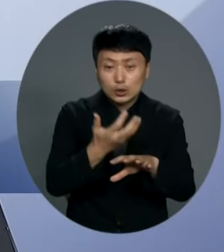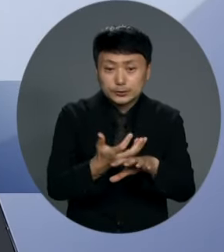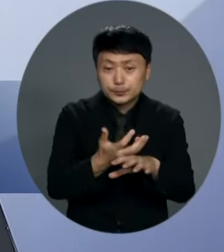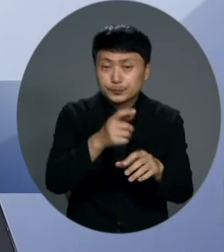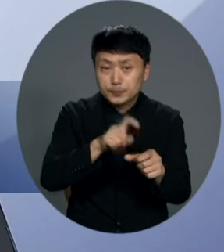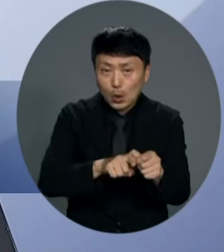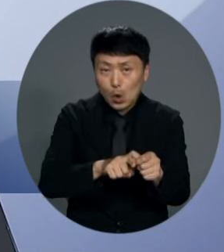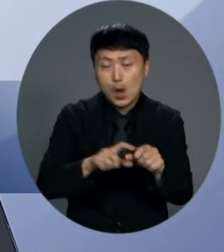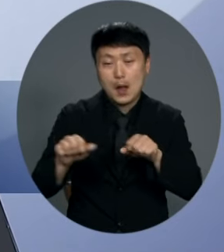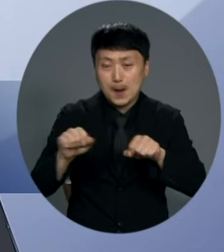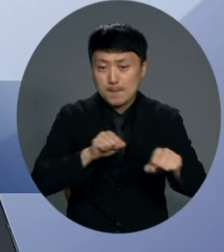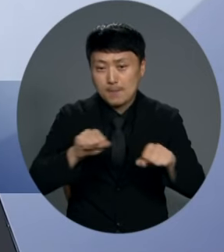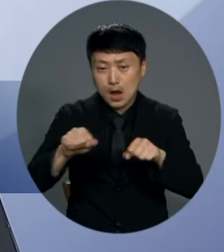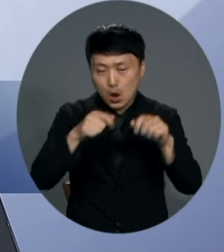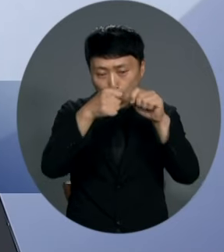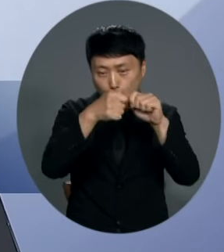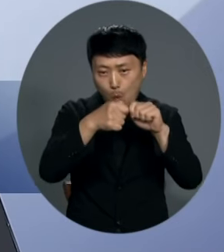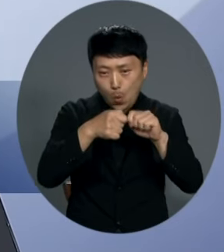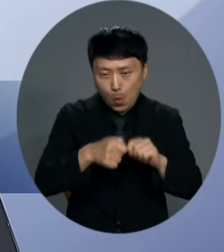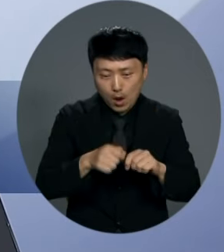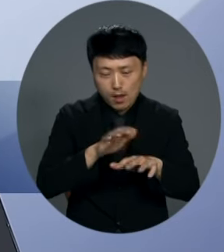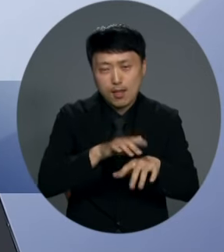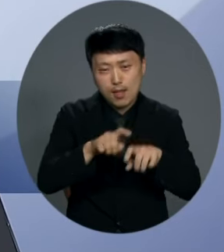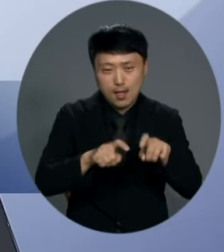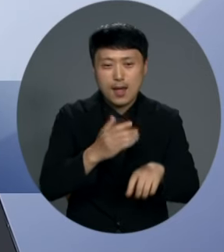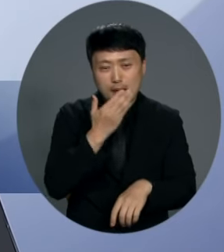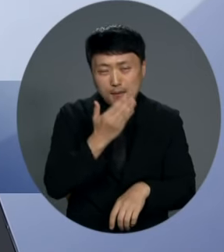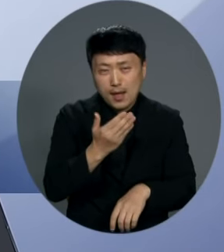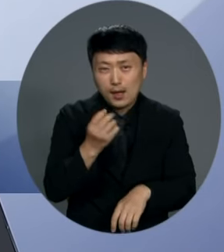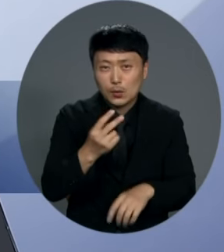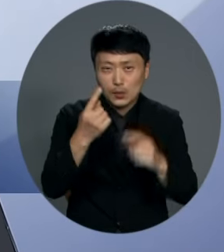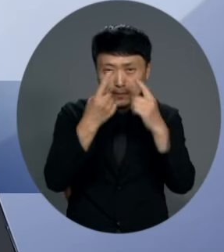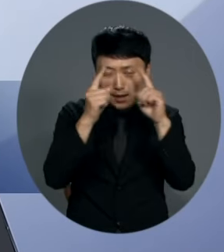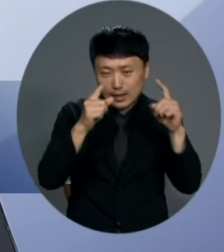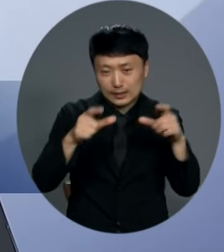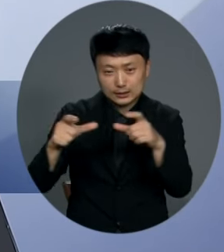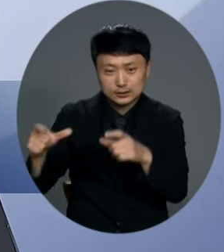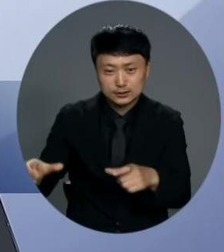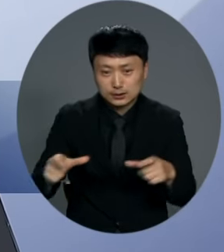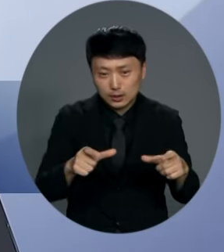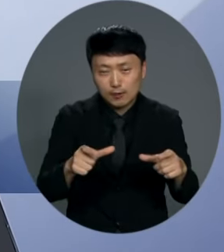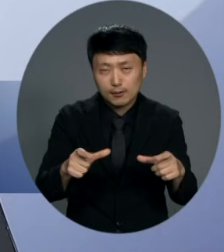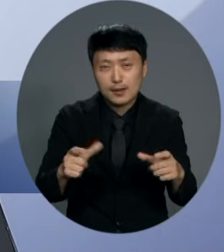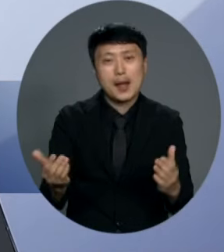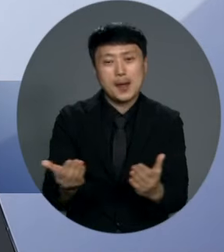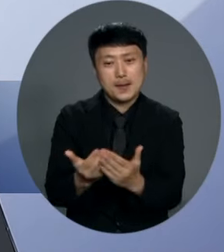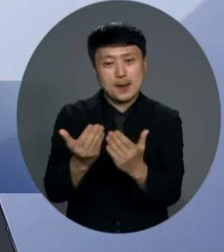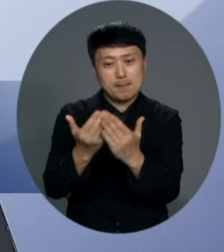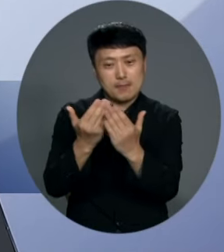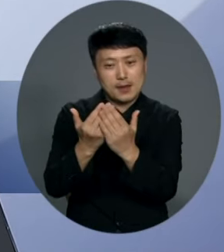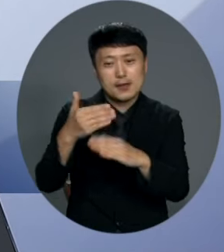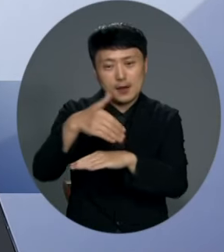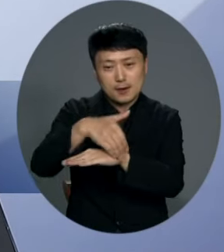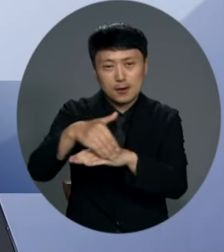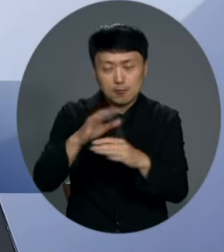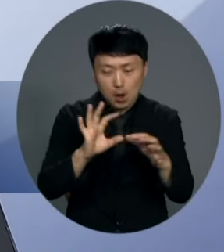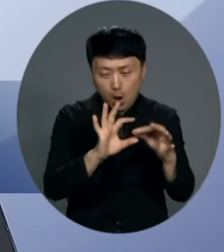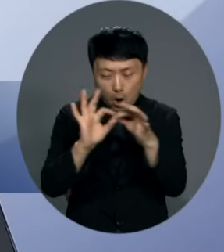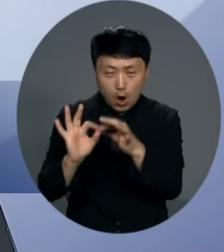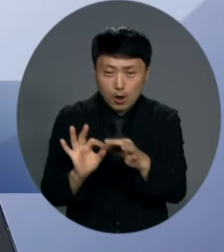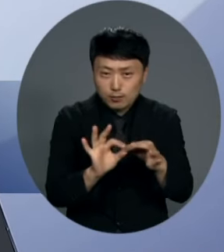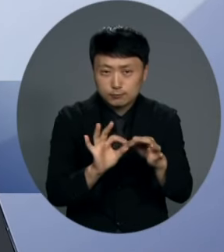계획이 얼마나 구체적이고 실현 가능한지 대학과 지역의 발전 전략이